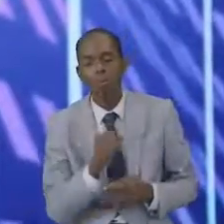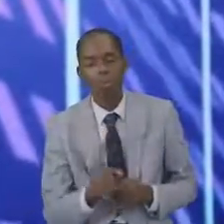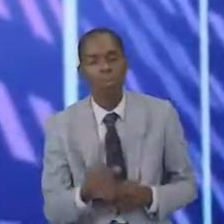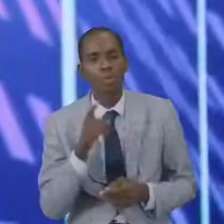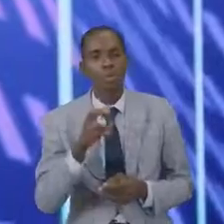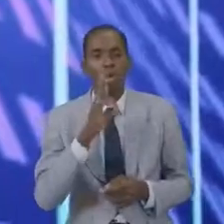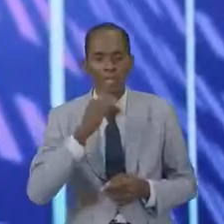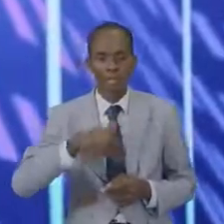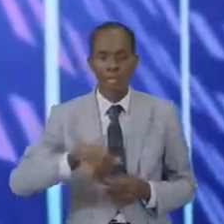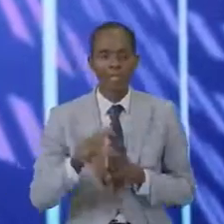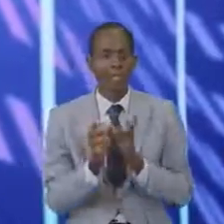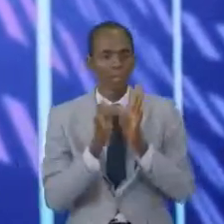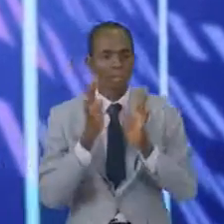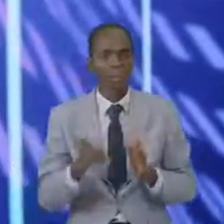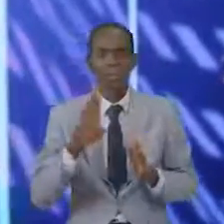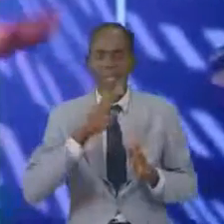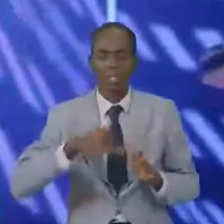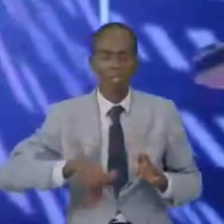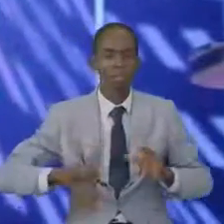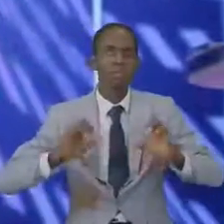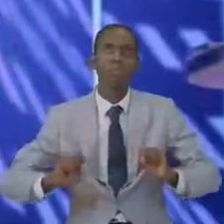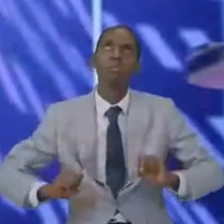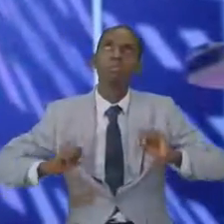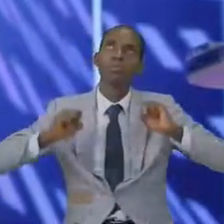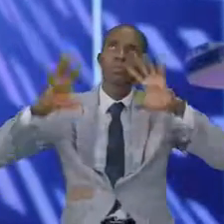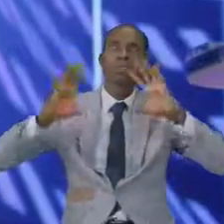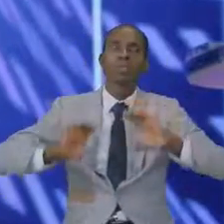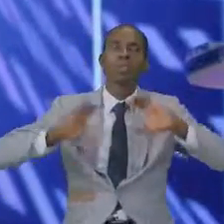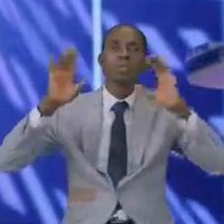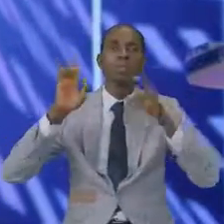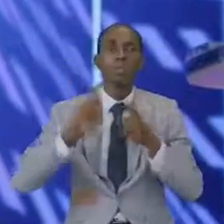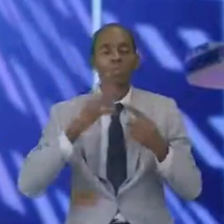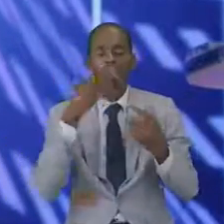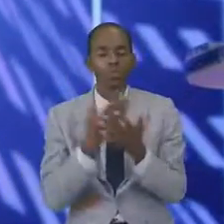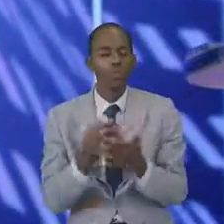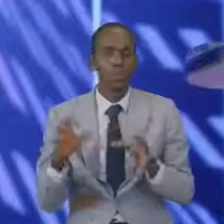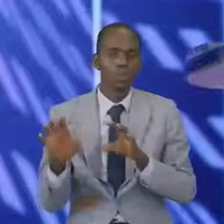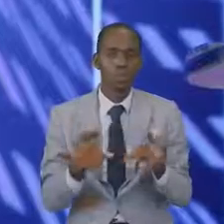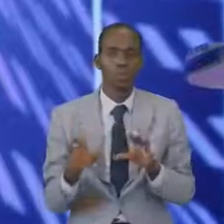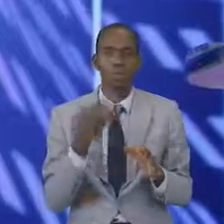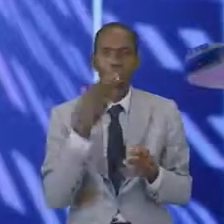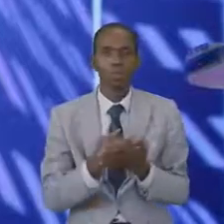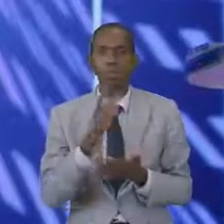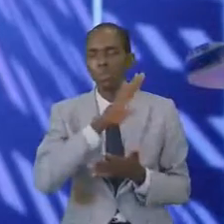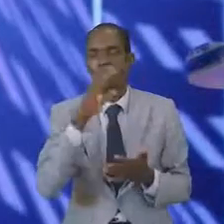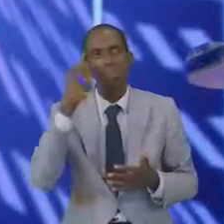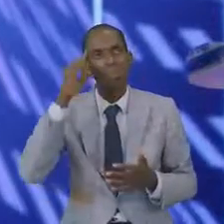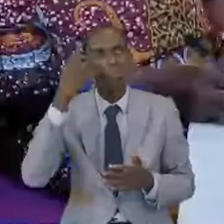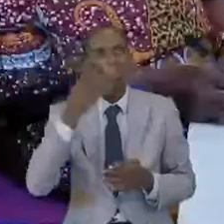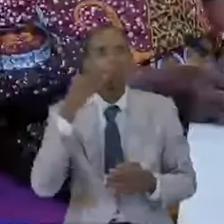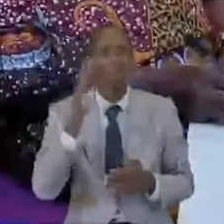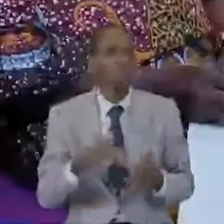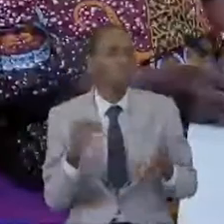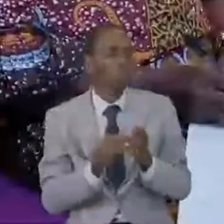à l'âge de la vieillesse vous êtes engagé à faire le bien vous ne planifiez pas faire le mal vous ne pensez pas au mal